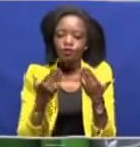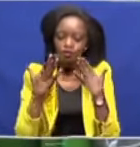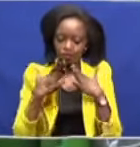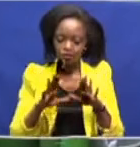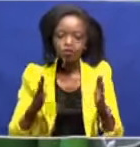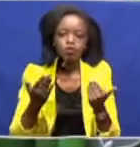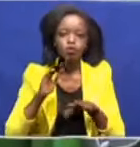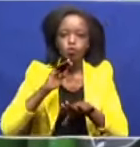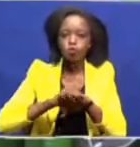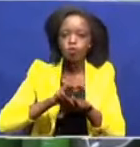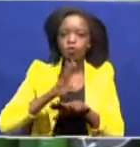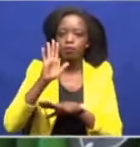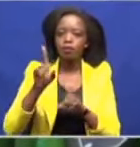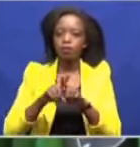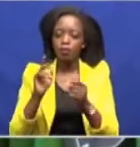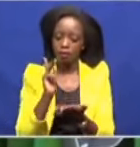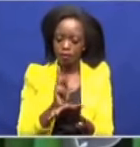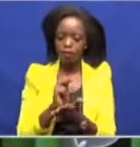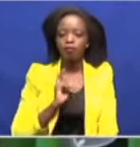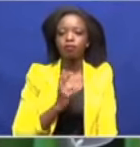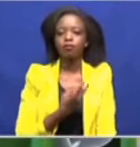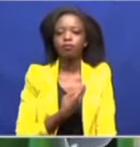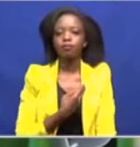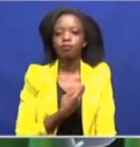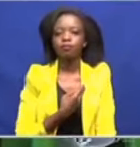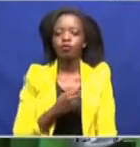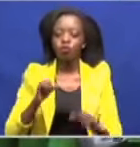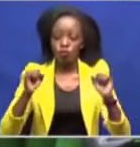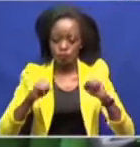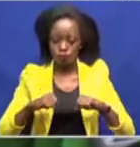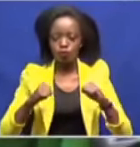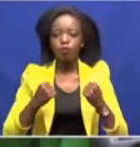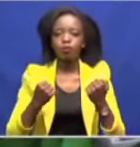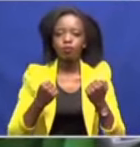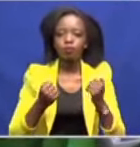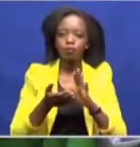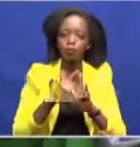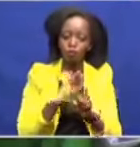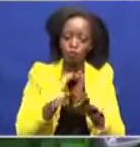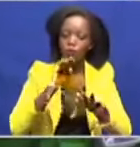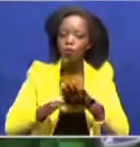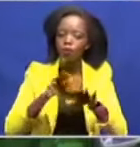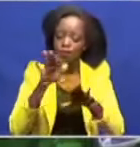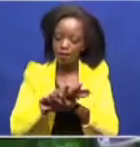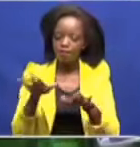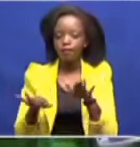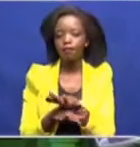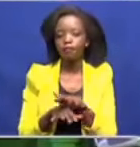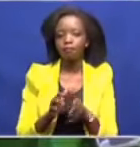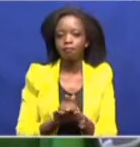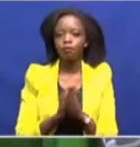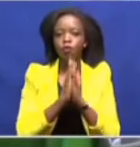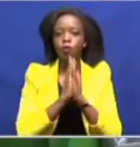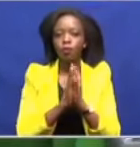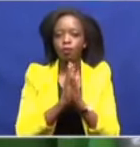wema wako na kutuhifadhi hivi hata tuweze kukupendeza katika mambo yote. Na